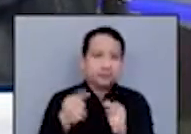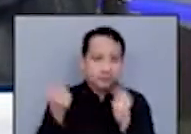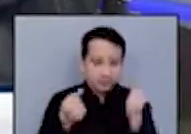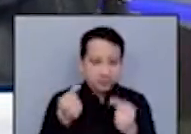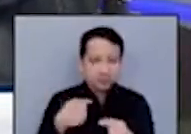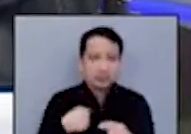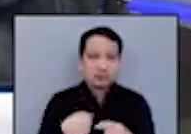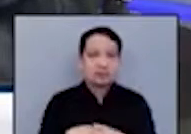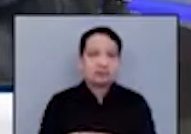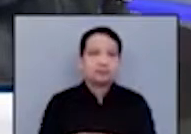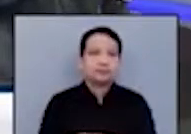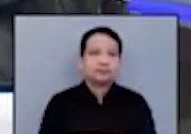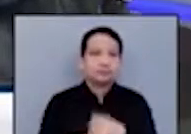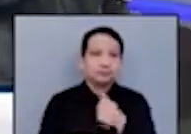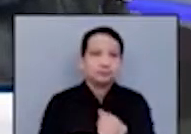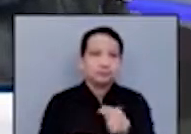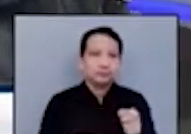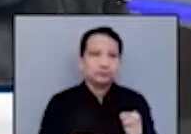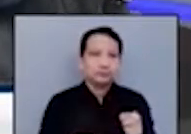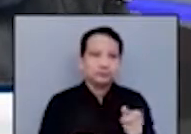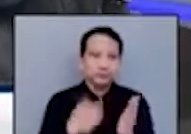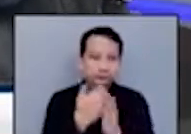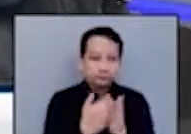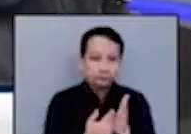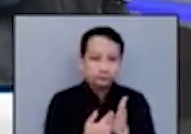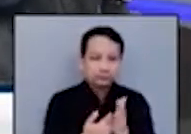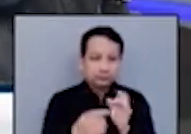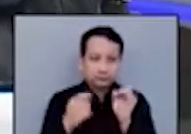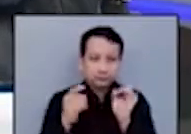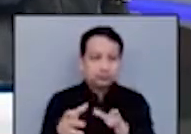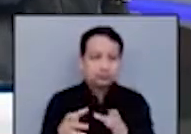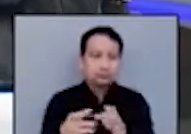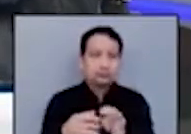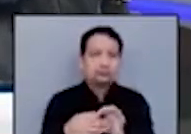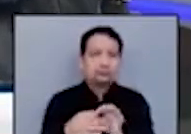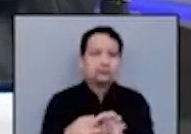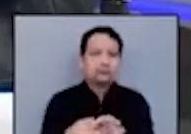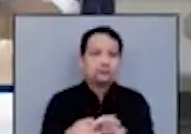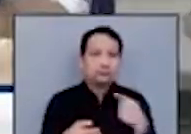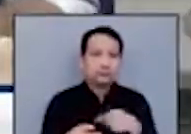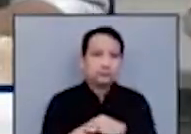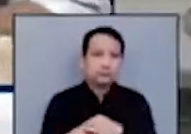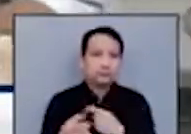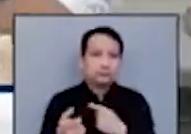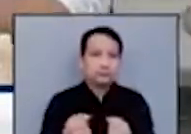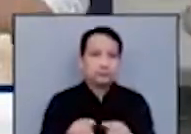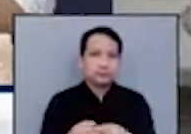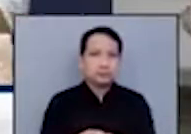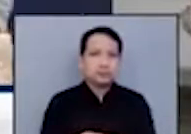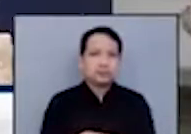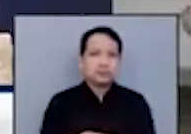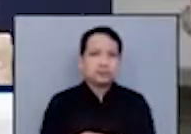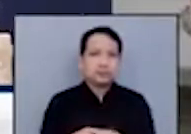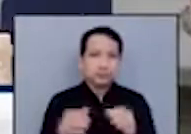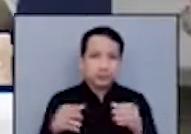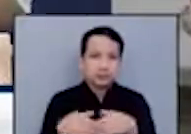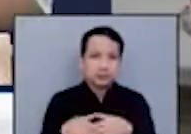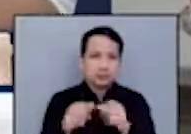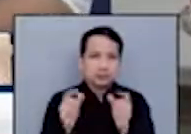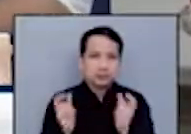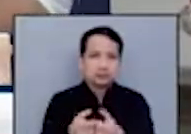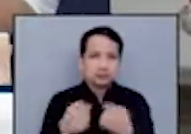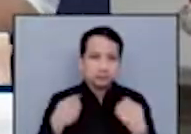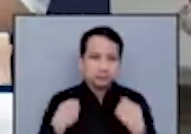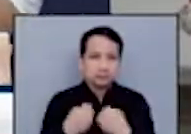naman sila listed sa CITES ba? Endangered ba? Mm-hmm. So, kaya kami, ginagawa namin, doon sa group namin, pag yung mga member,